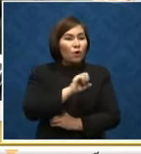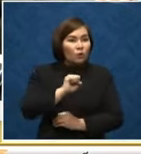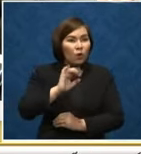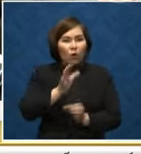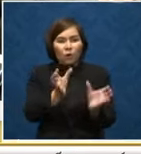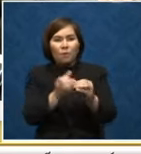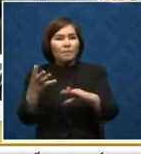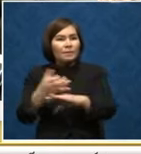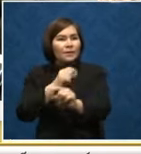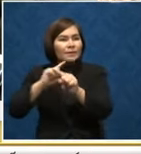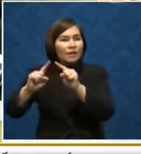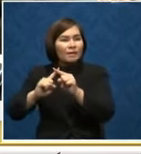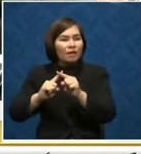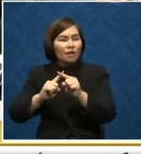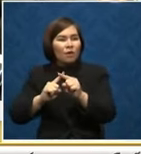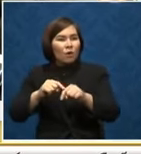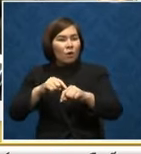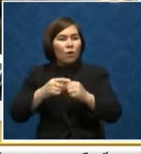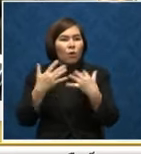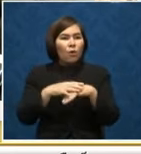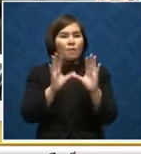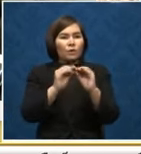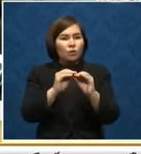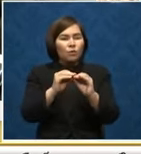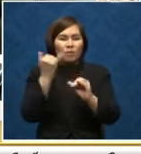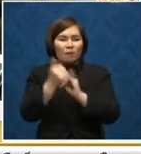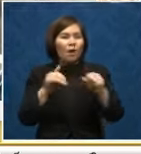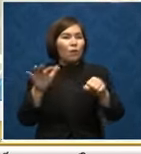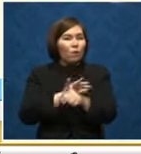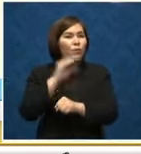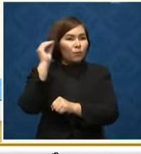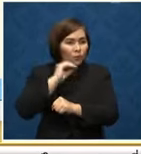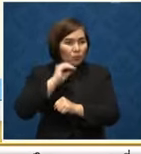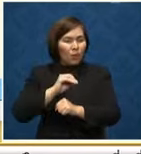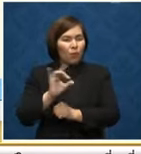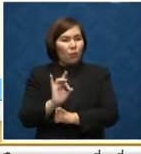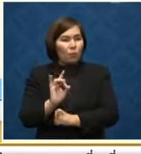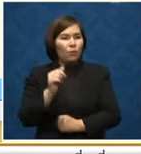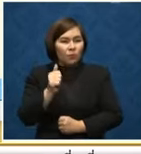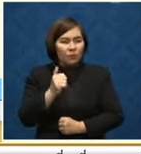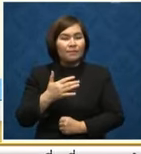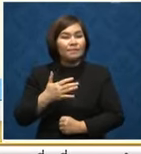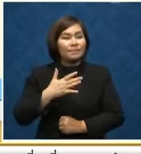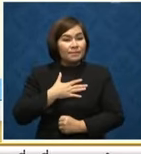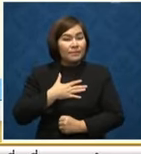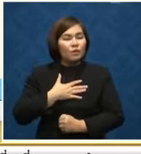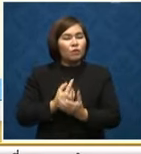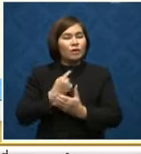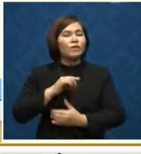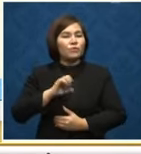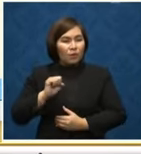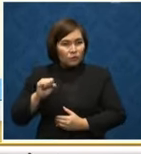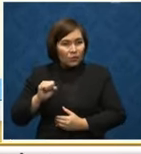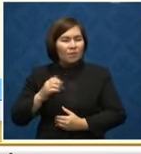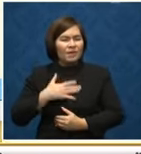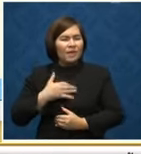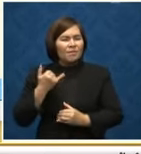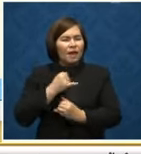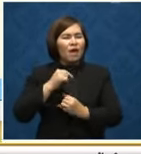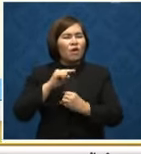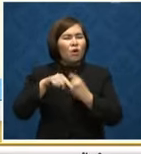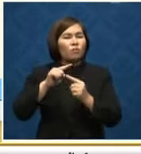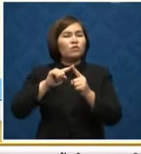ก็ช่วยกันในการรักษาองค์ประชุมเป็นอย่างดีอันนี้เป็นสิ่งที่พวกเราในฐานะส.ส.พวกผมก็เพิ่งเข้ามาแค่สมัยที่2